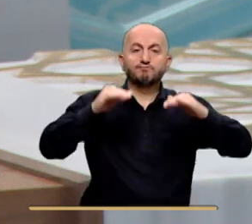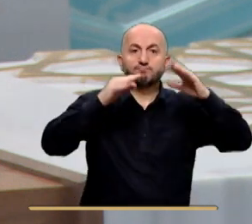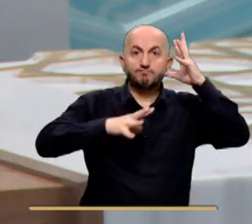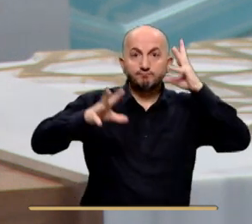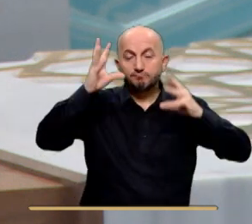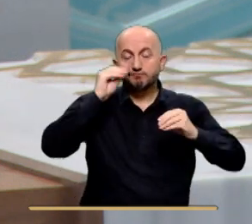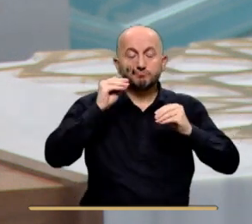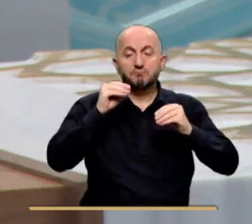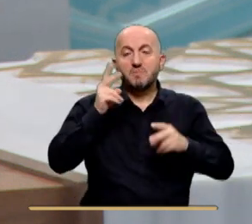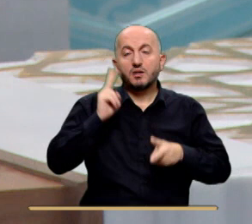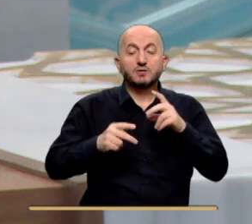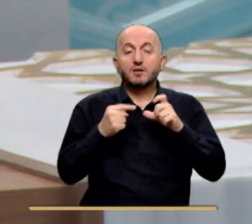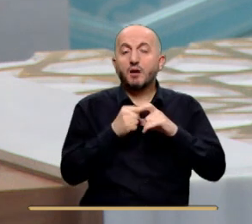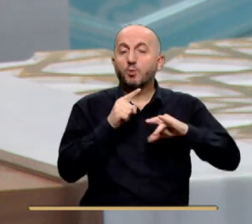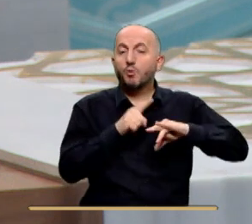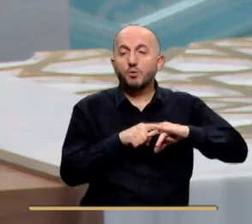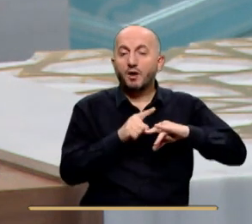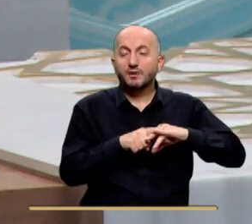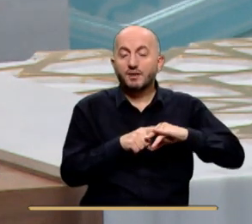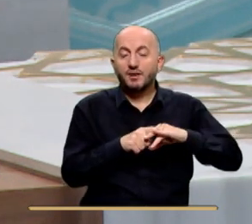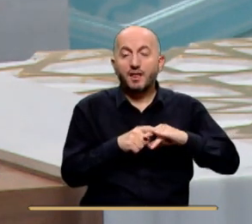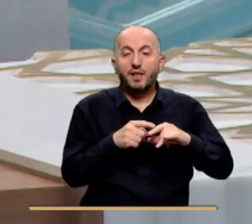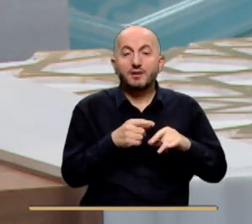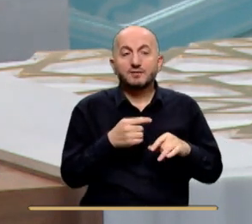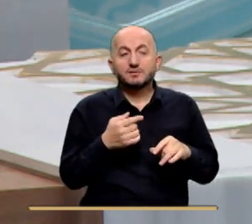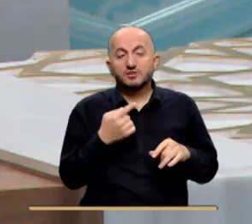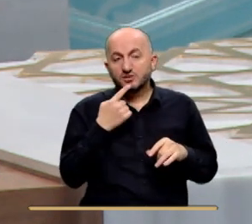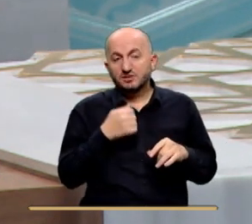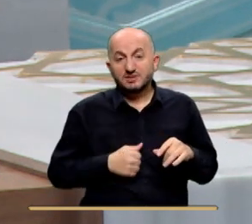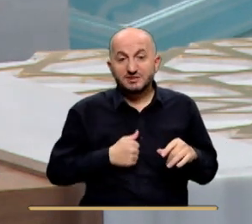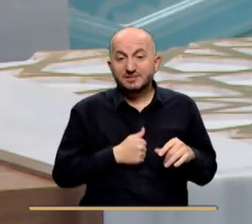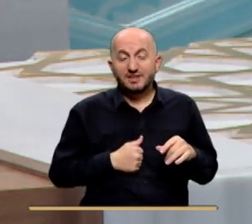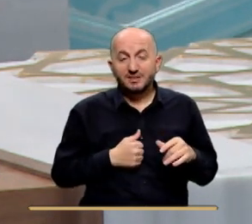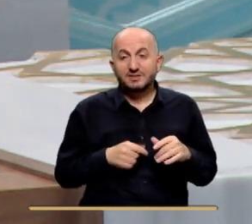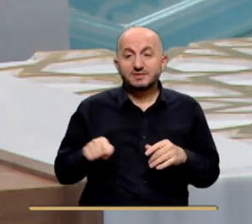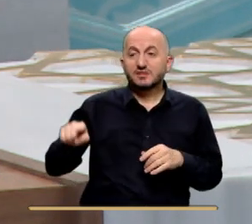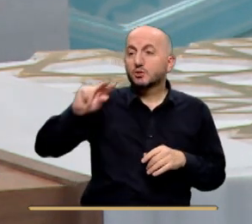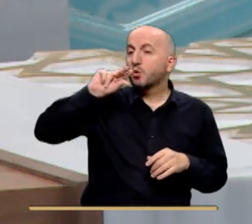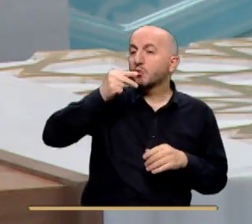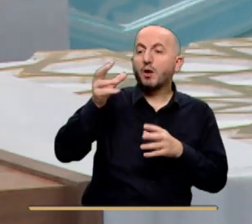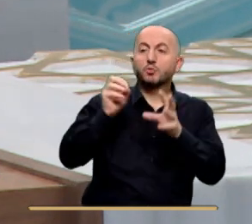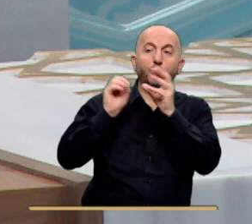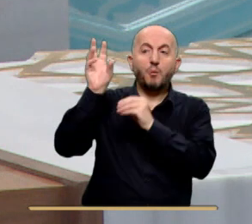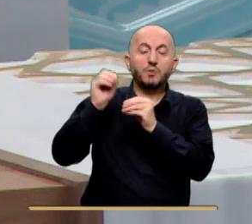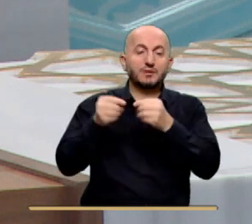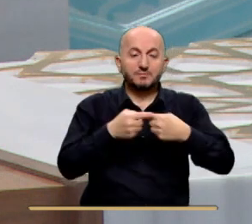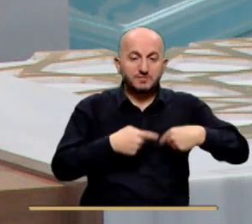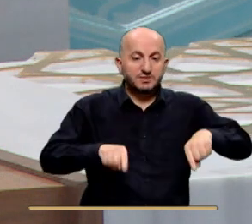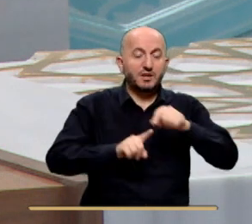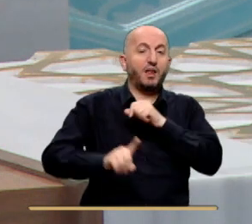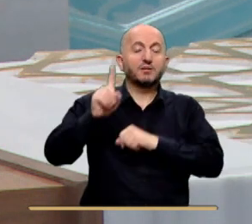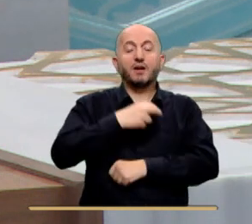Ebu Hureyre'yi eleştiriyor, diyor ki siz hurma toplarken, siz arazide çalışırken biz